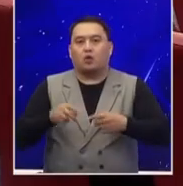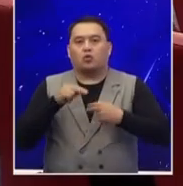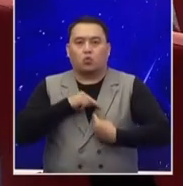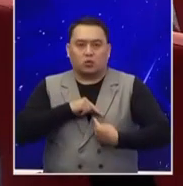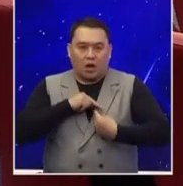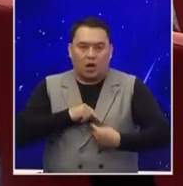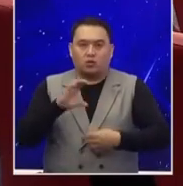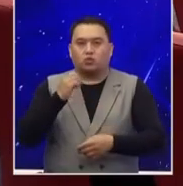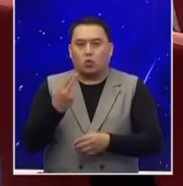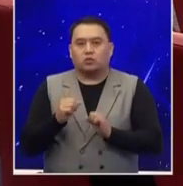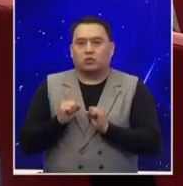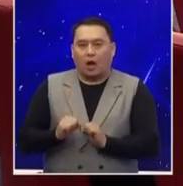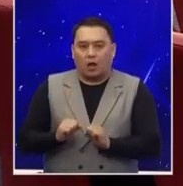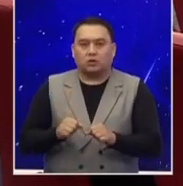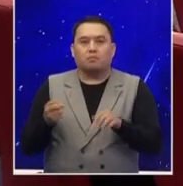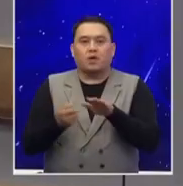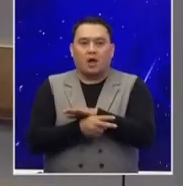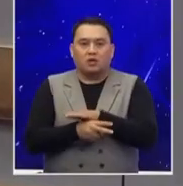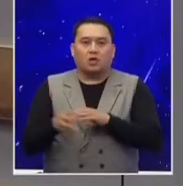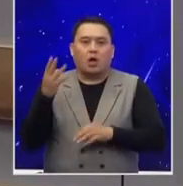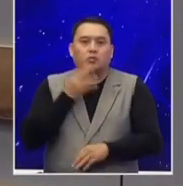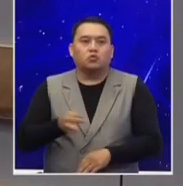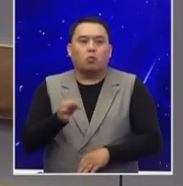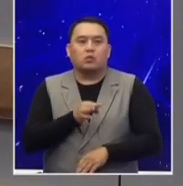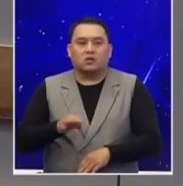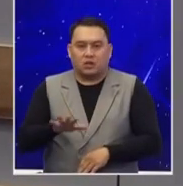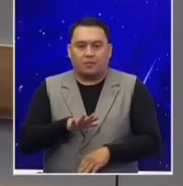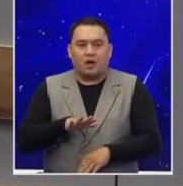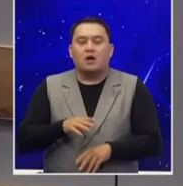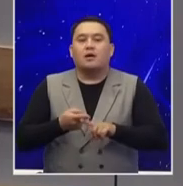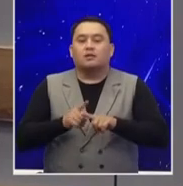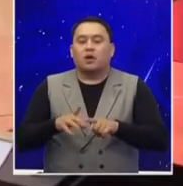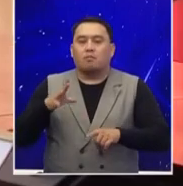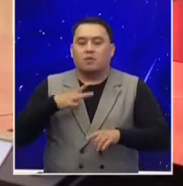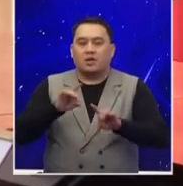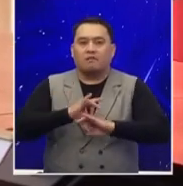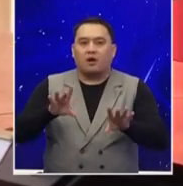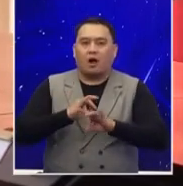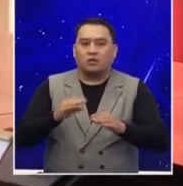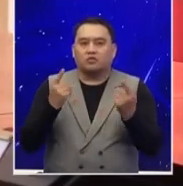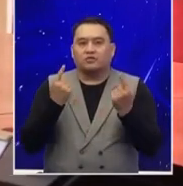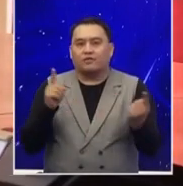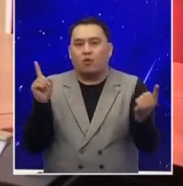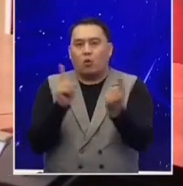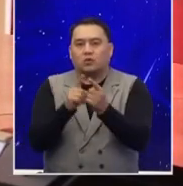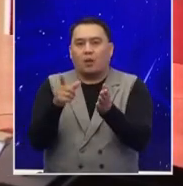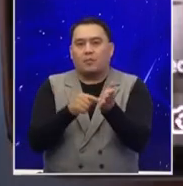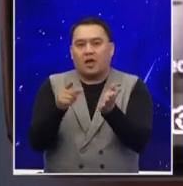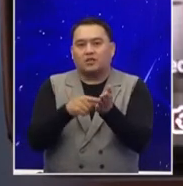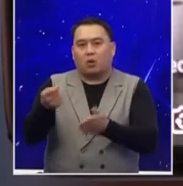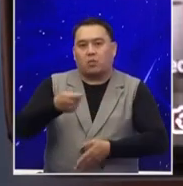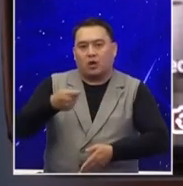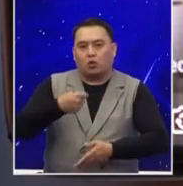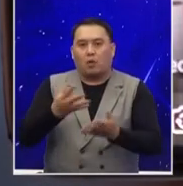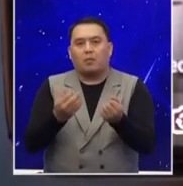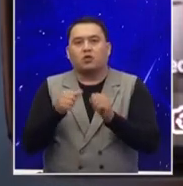труда, социальной защиты и миграции по Алматинской области. Как было отмечено на встрече, сегодня в регионе пенсии и пособия